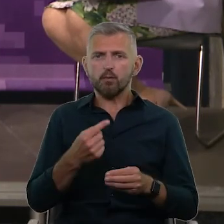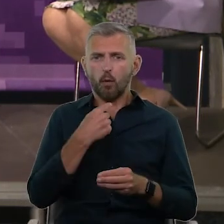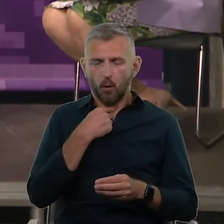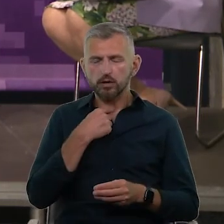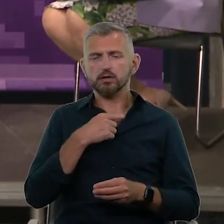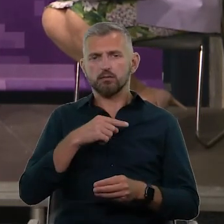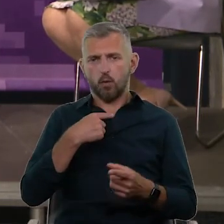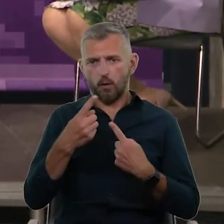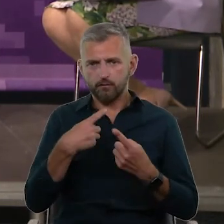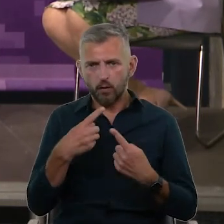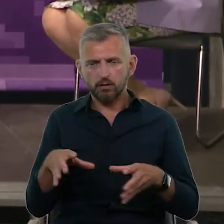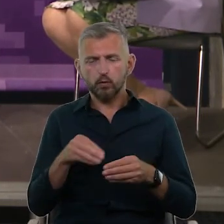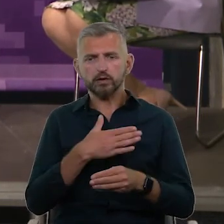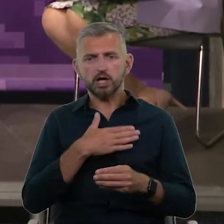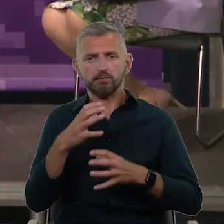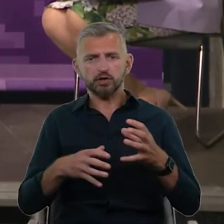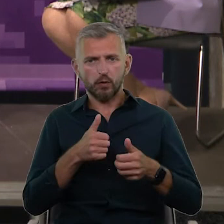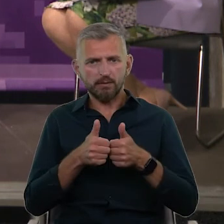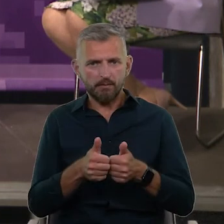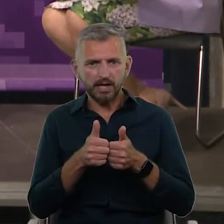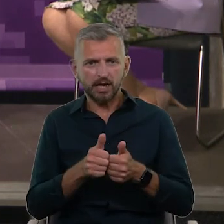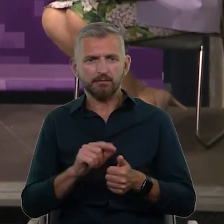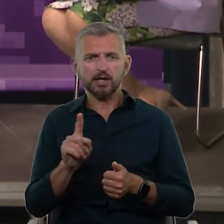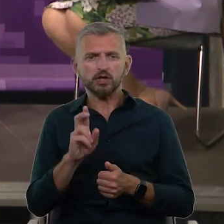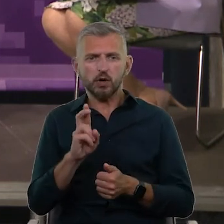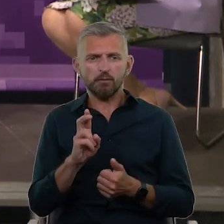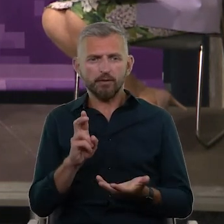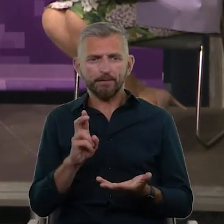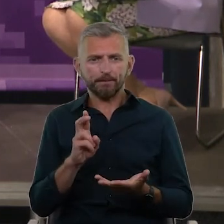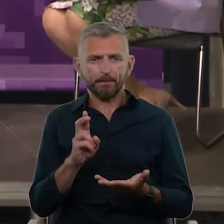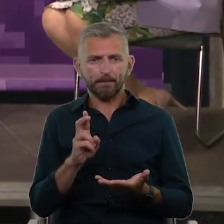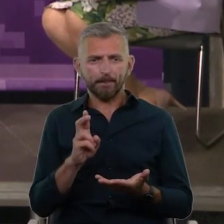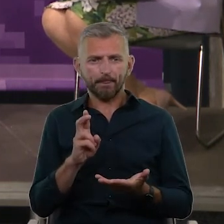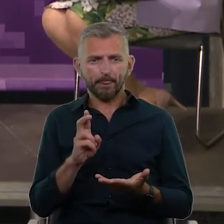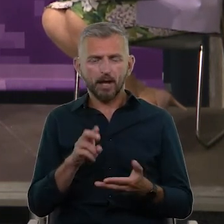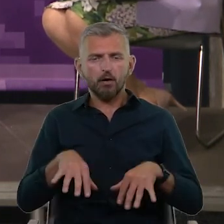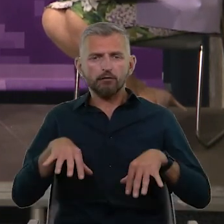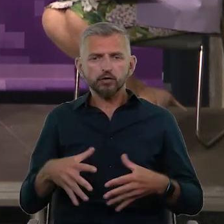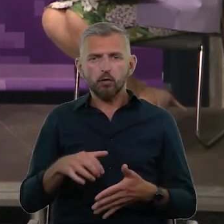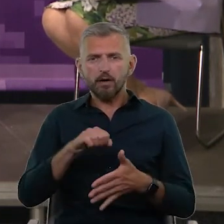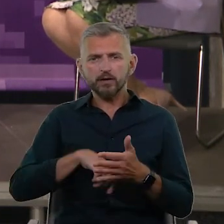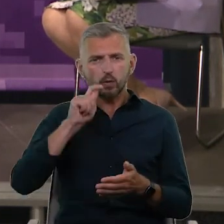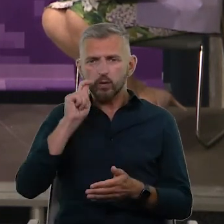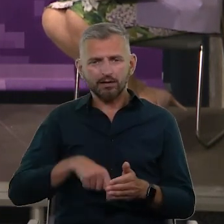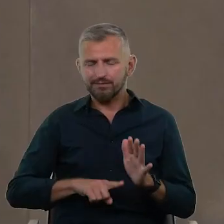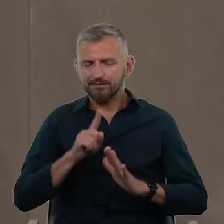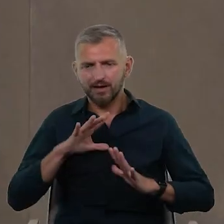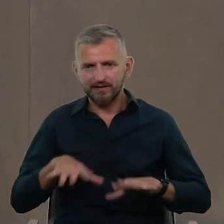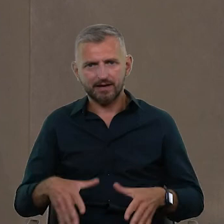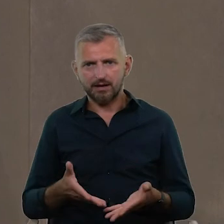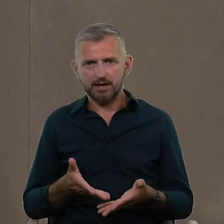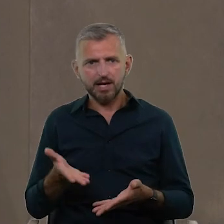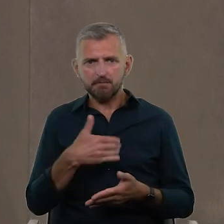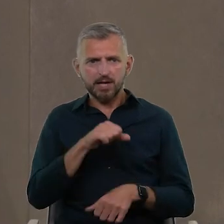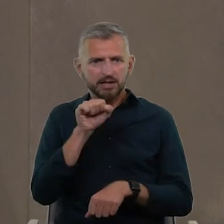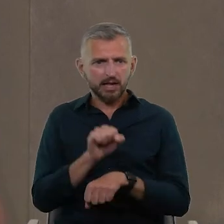говоримо з нашими міжнародними партнерами, аби, знаєте, все ж таки, втома від України не настала, і ми